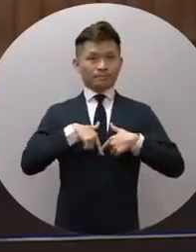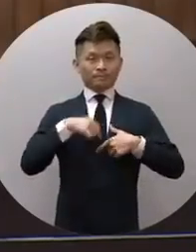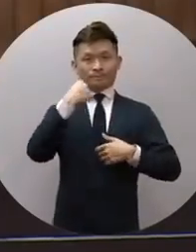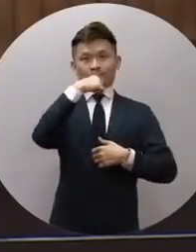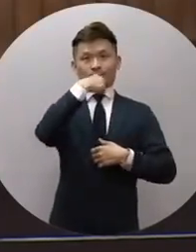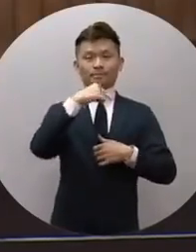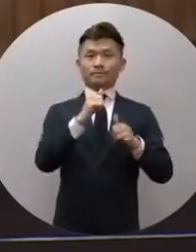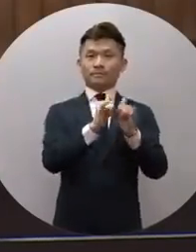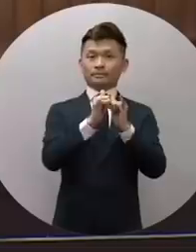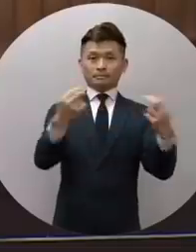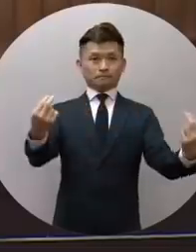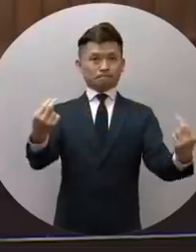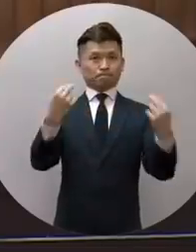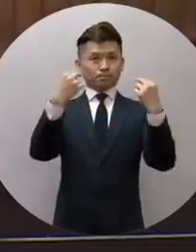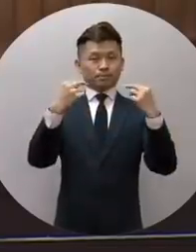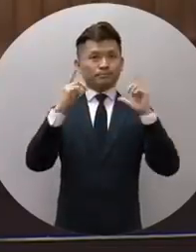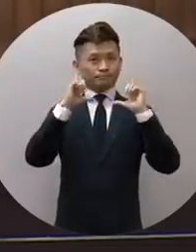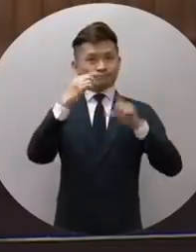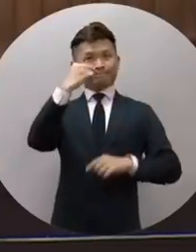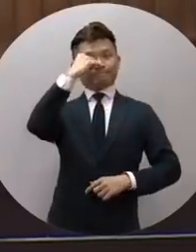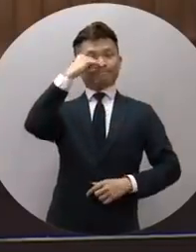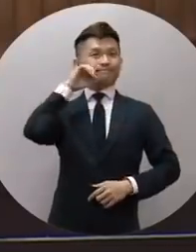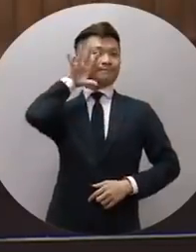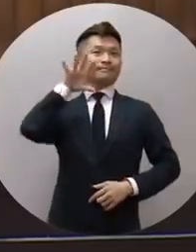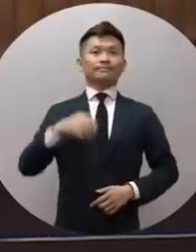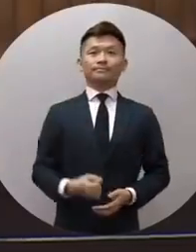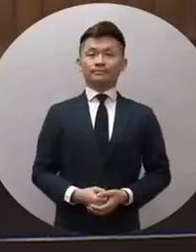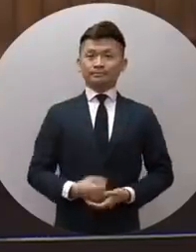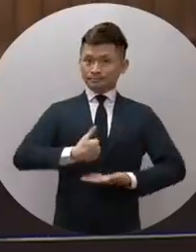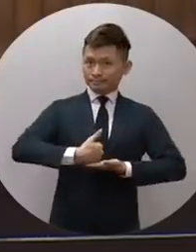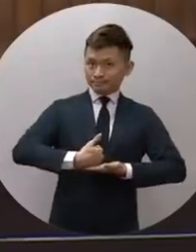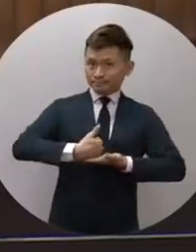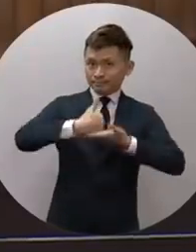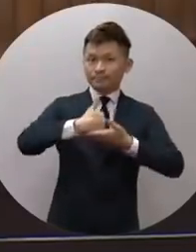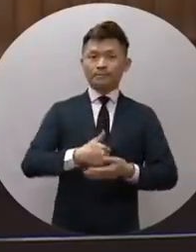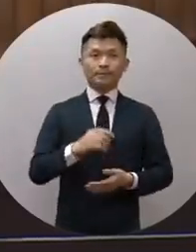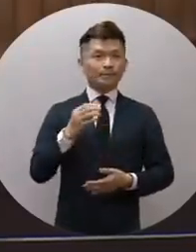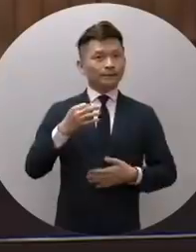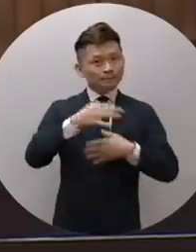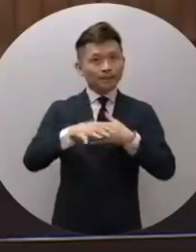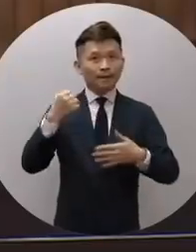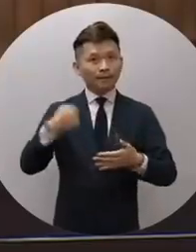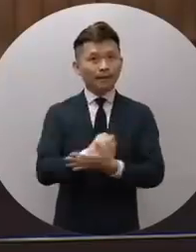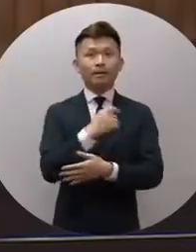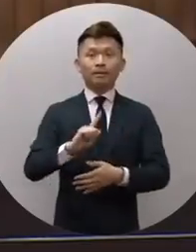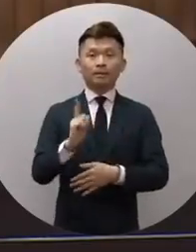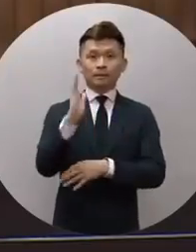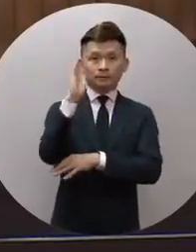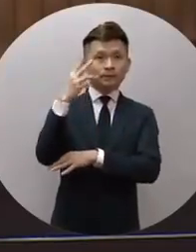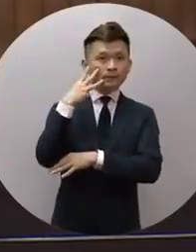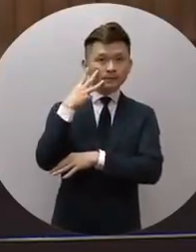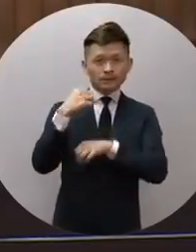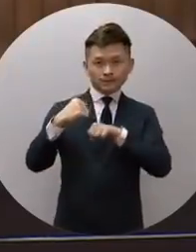在世人的面前抬头挺胸，充满着尊敬。很可惜一到了政治的